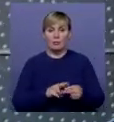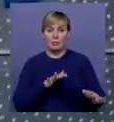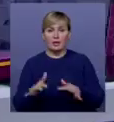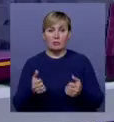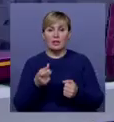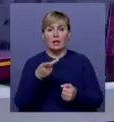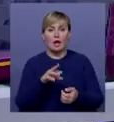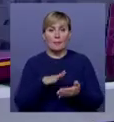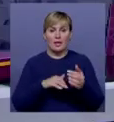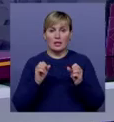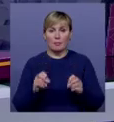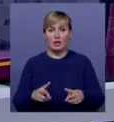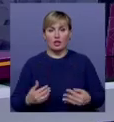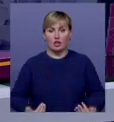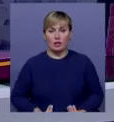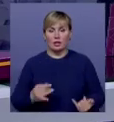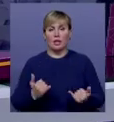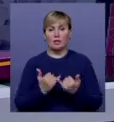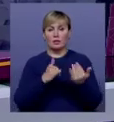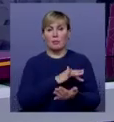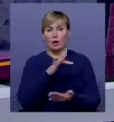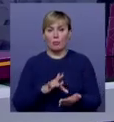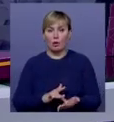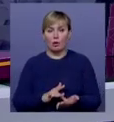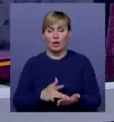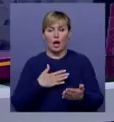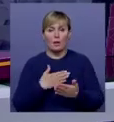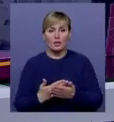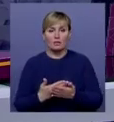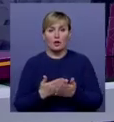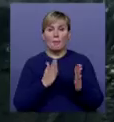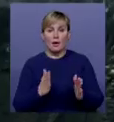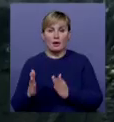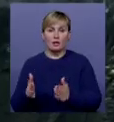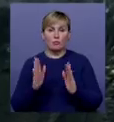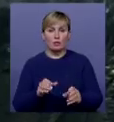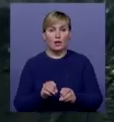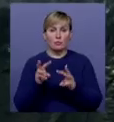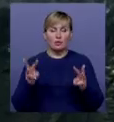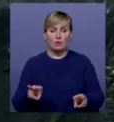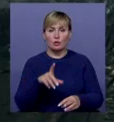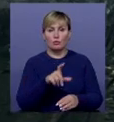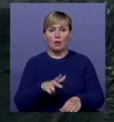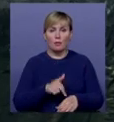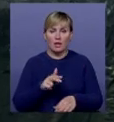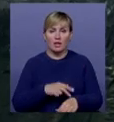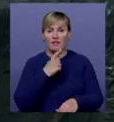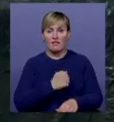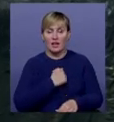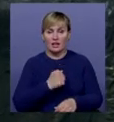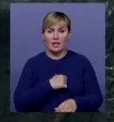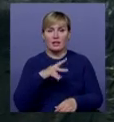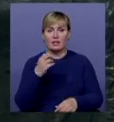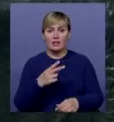для безопасности жителей и гостей мегаполисов общественный порядок будут обеспечивать сотрудники полиции военнослужащий национальной